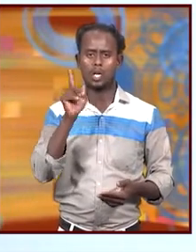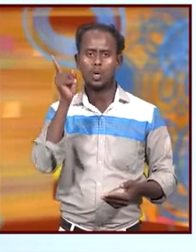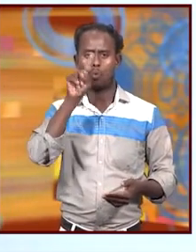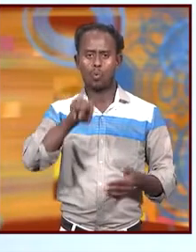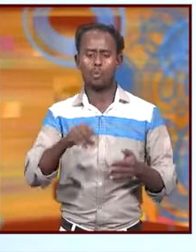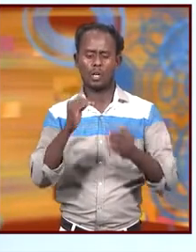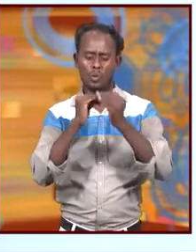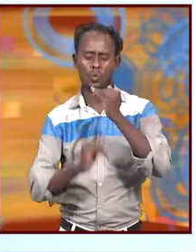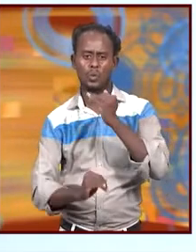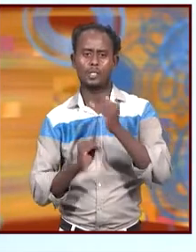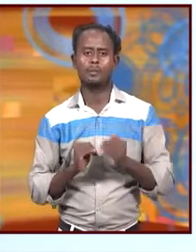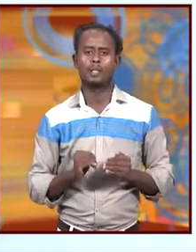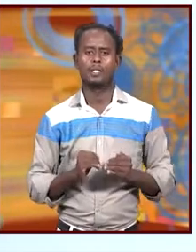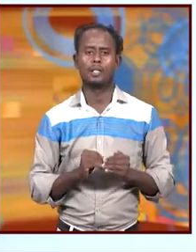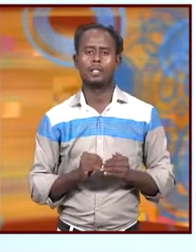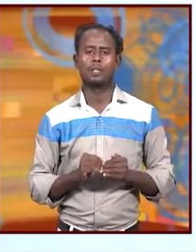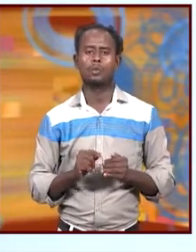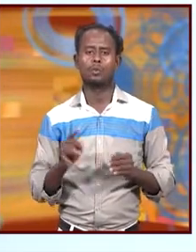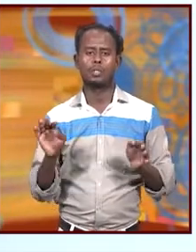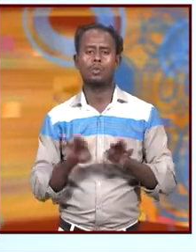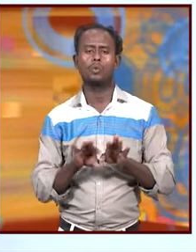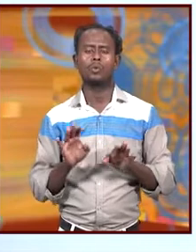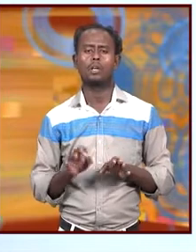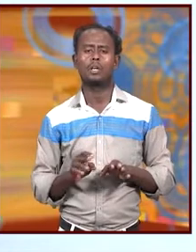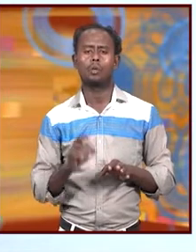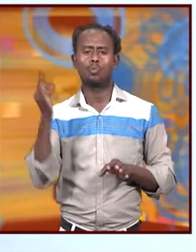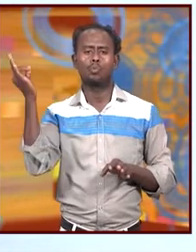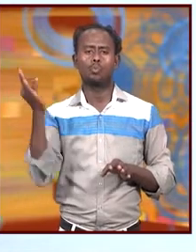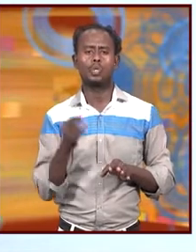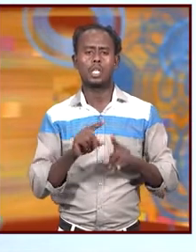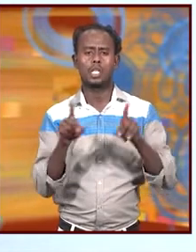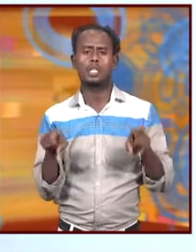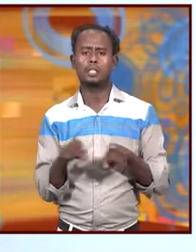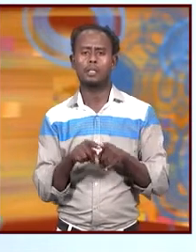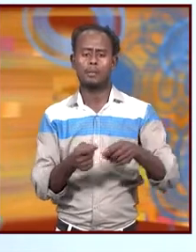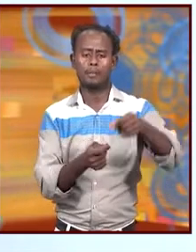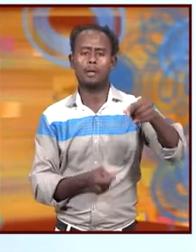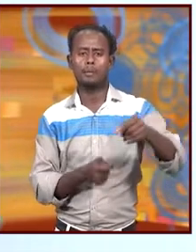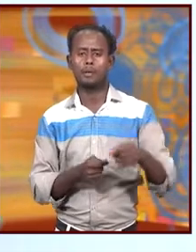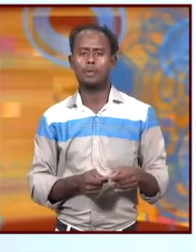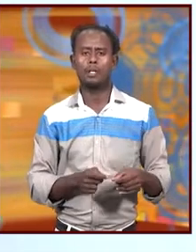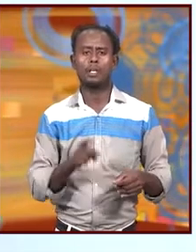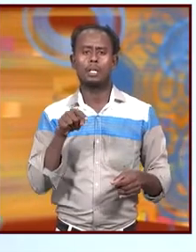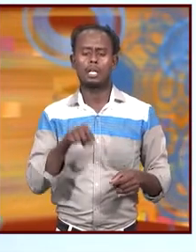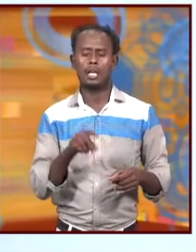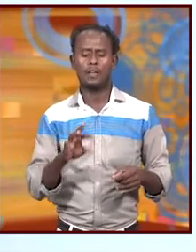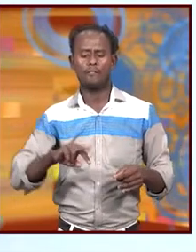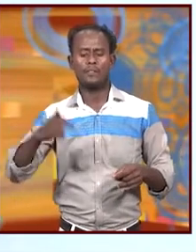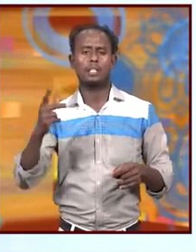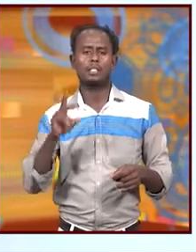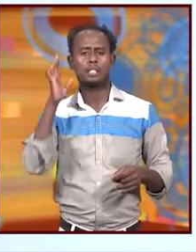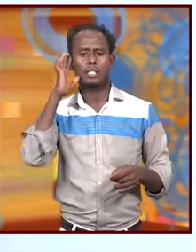1/4 குறைத்தால் உருவாகும் புதிய சதுரத்தின் பரப்பளவில் என்ன